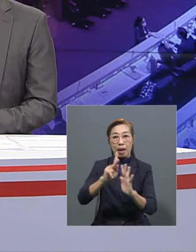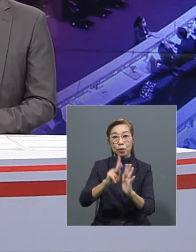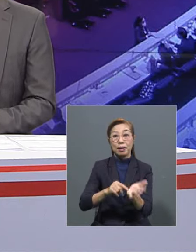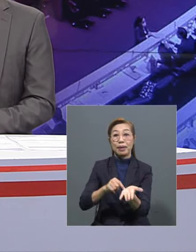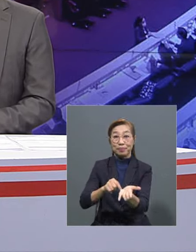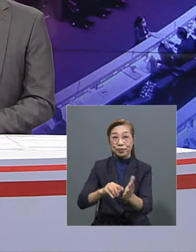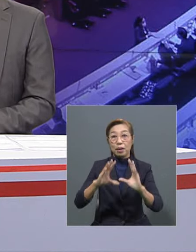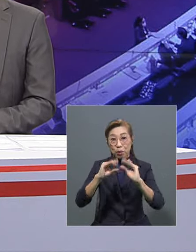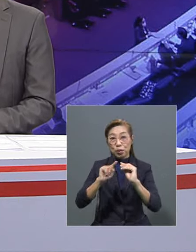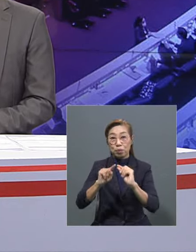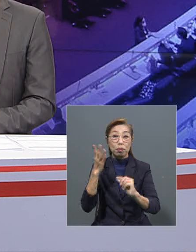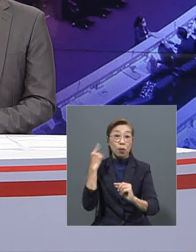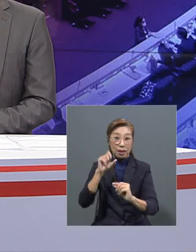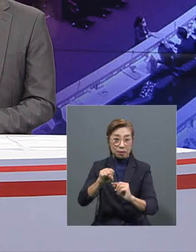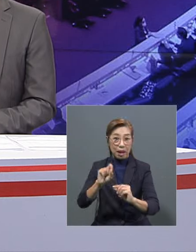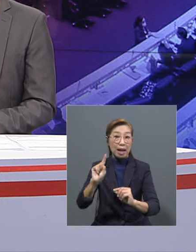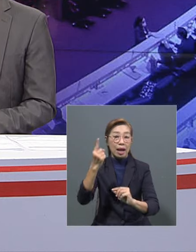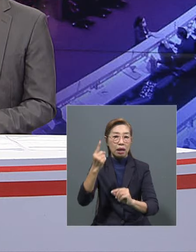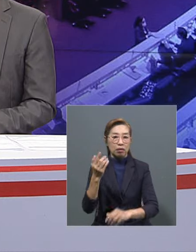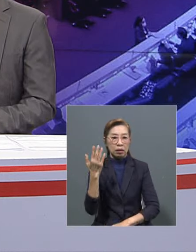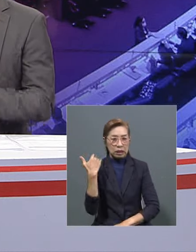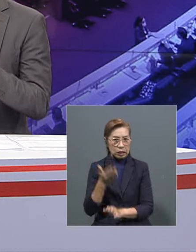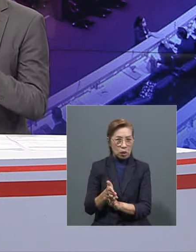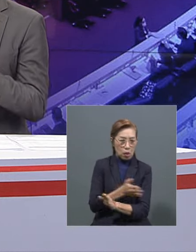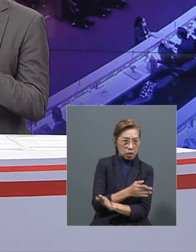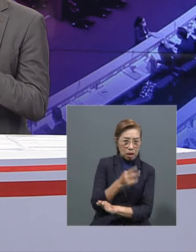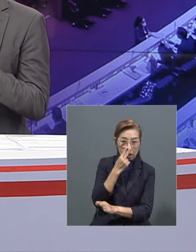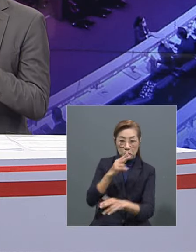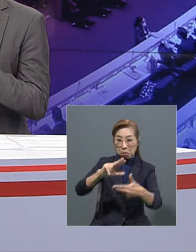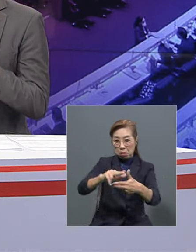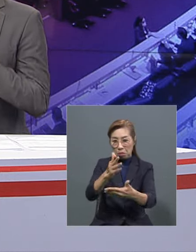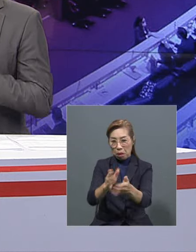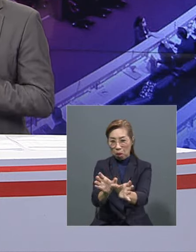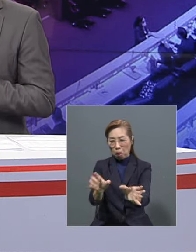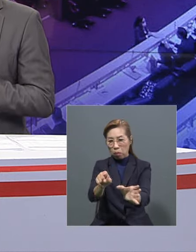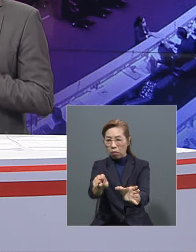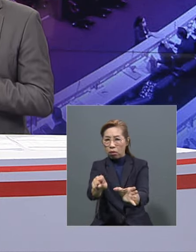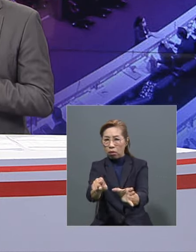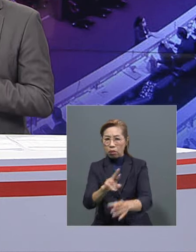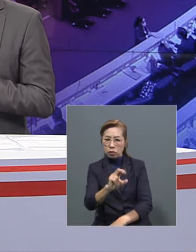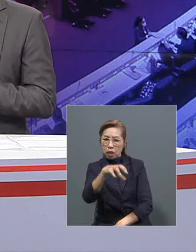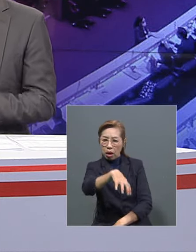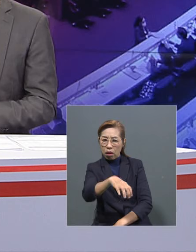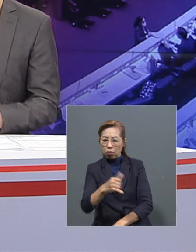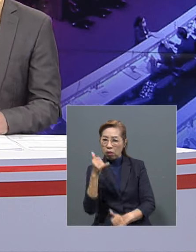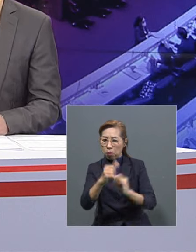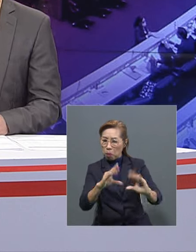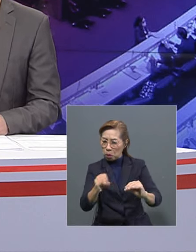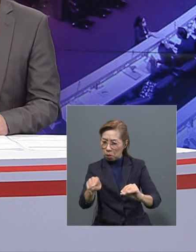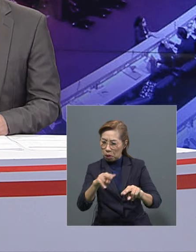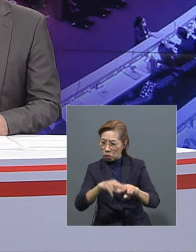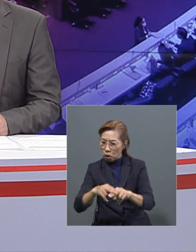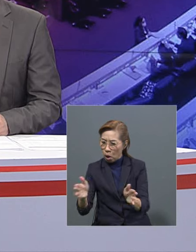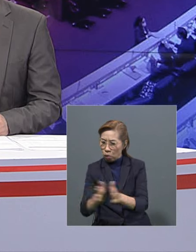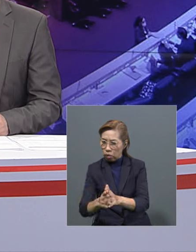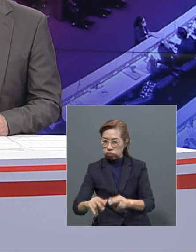ประชุมเนี่ยเขาก็มีการเอ๊ะสุดท้ายพลังประชารัฐที่แบ่งเป็น2กลุ่มอ่ ะ เวลาเขานั่งประชุมเขาจะนั่งยังไงเขาจะที่ท